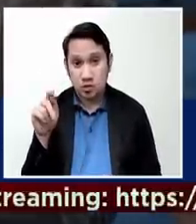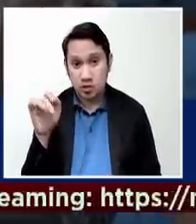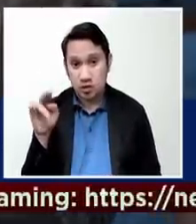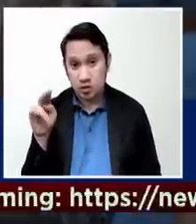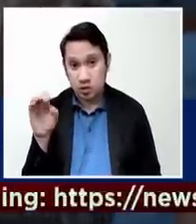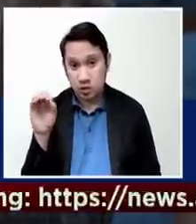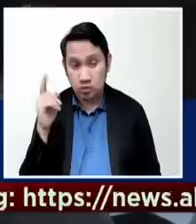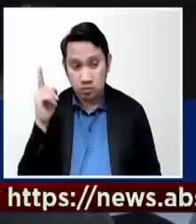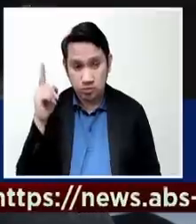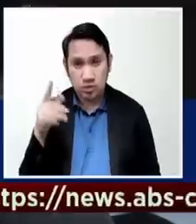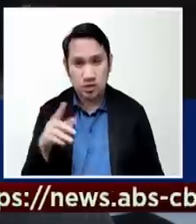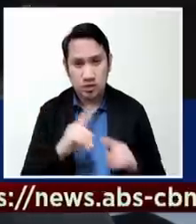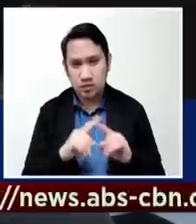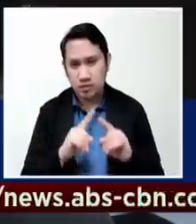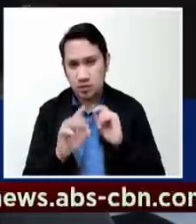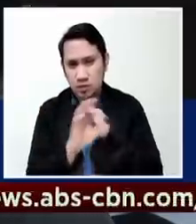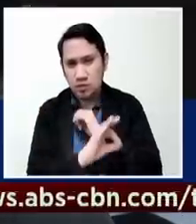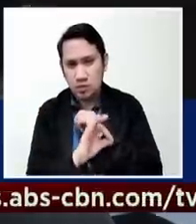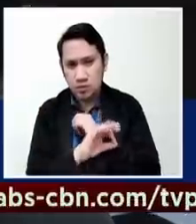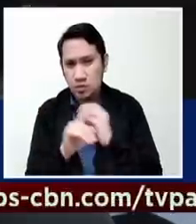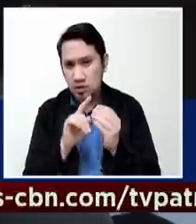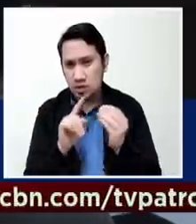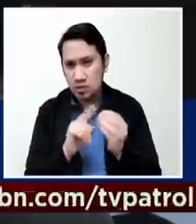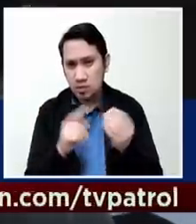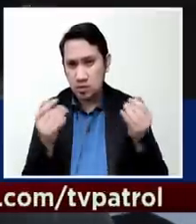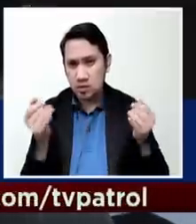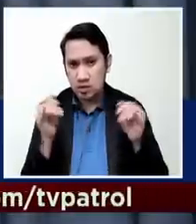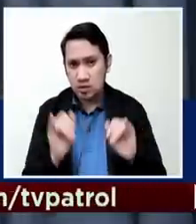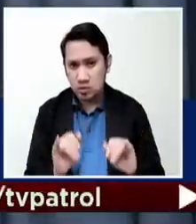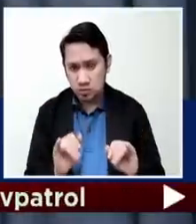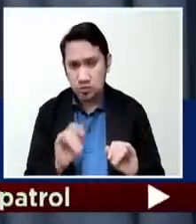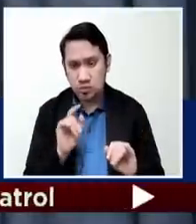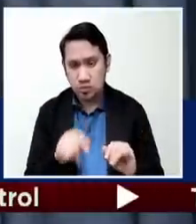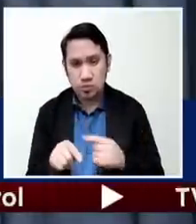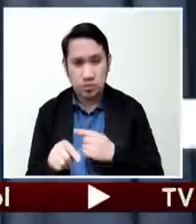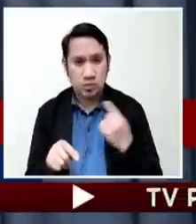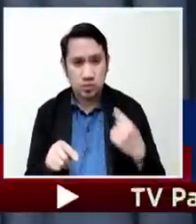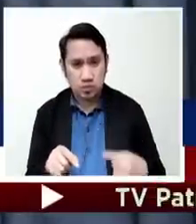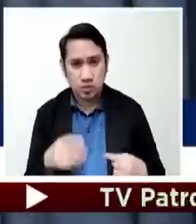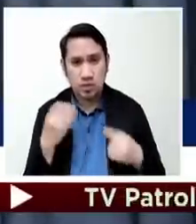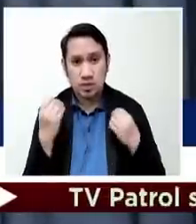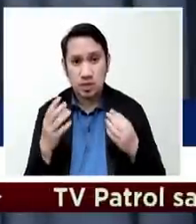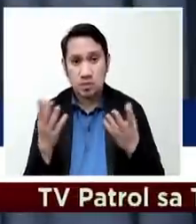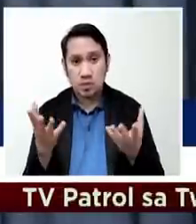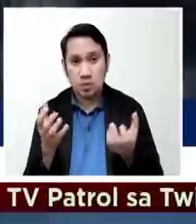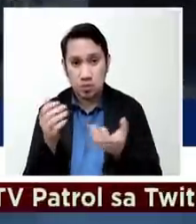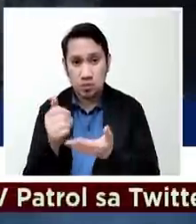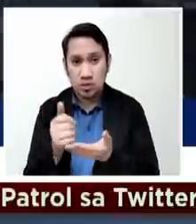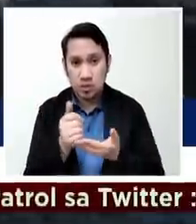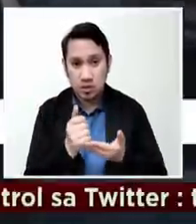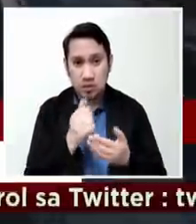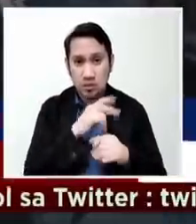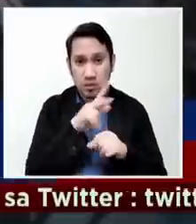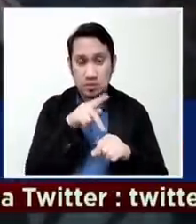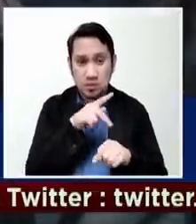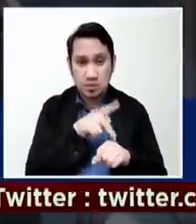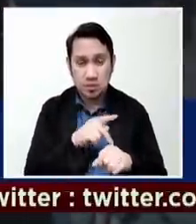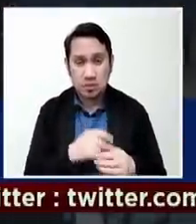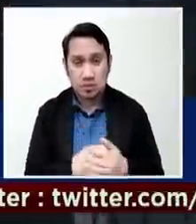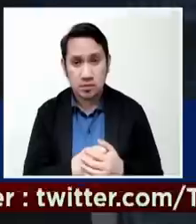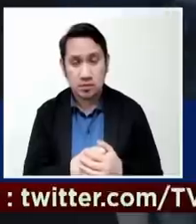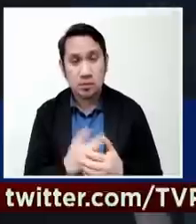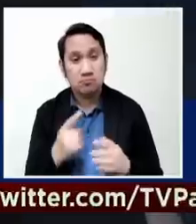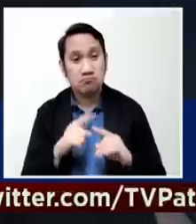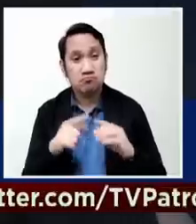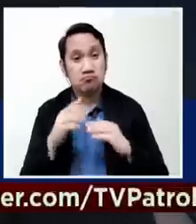officials na ang kanya nakausap tungkol sa isyu ng Pilipinas sa China. Maraming gustong tumulong sa Pilipinas. Kampante